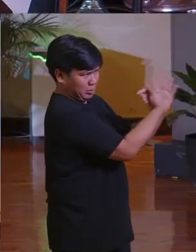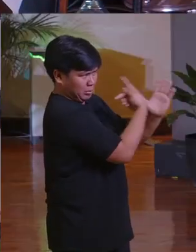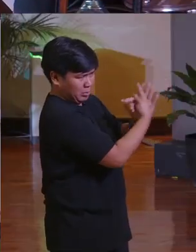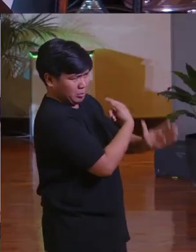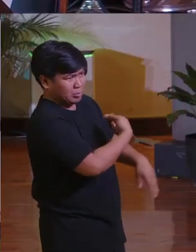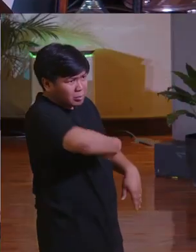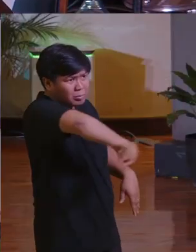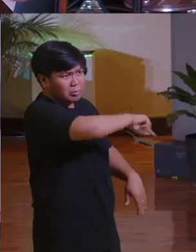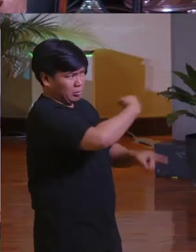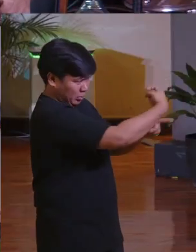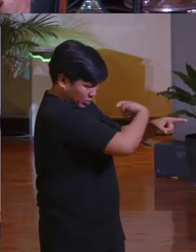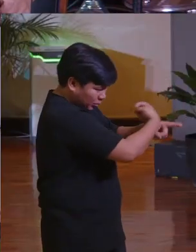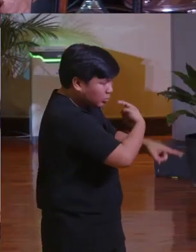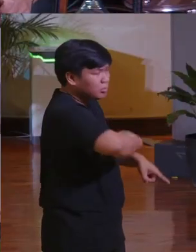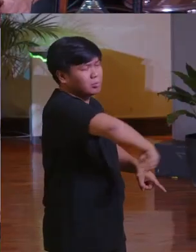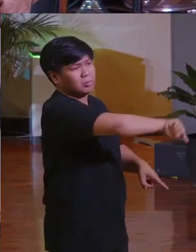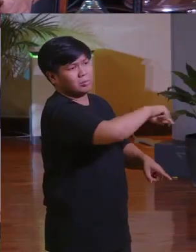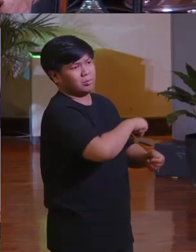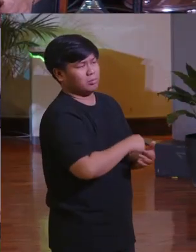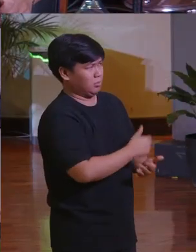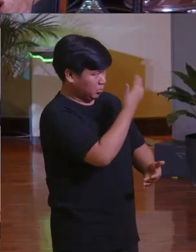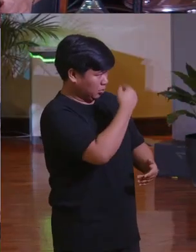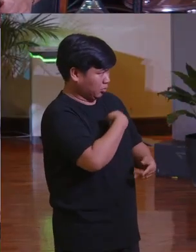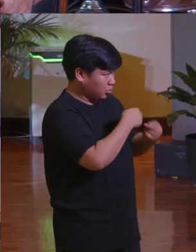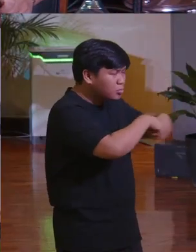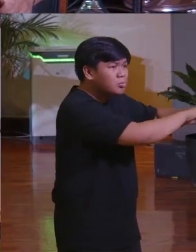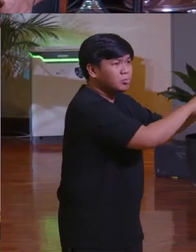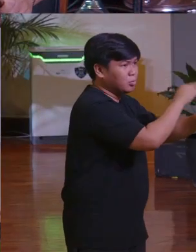karimari-marim ng mga taga-Nineveh.